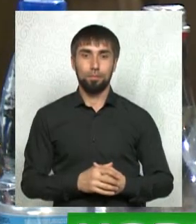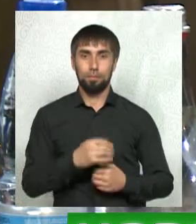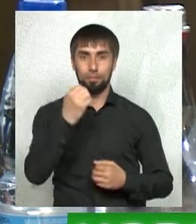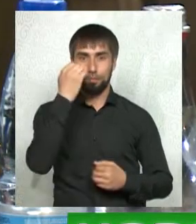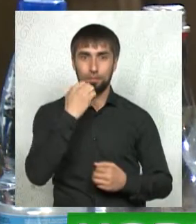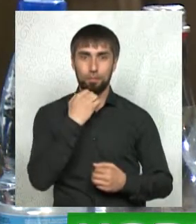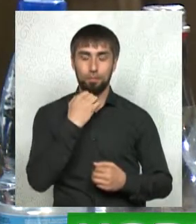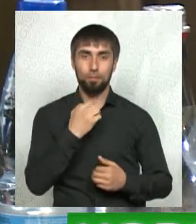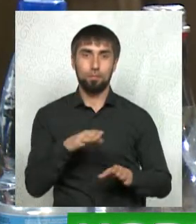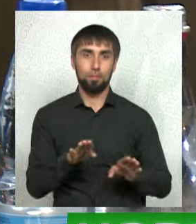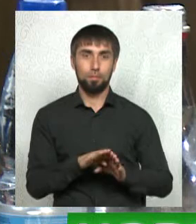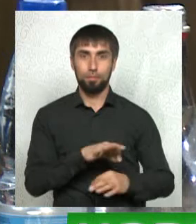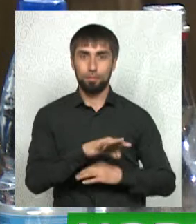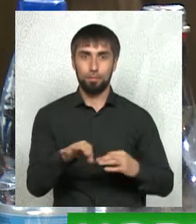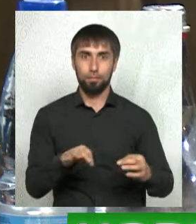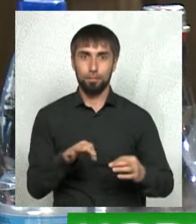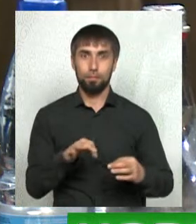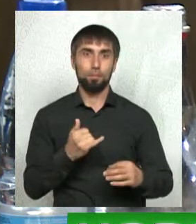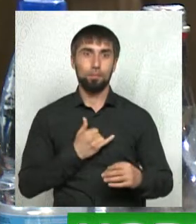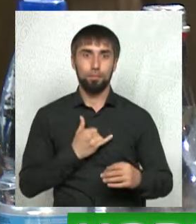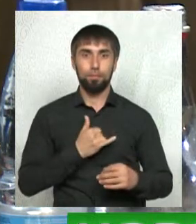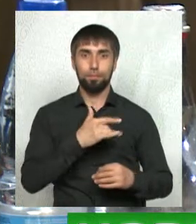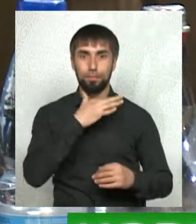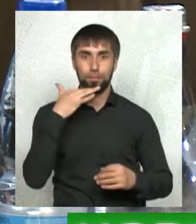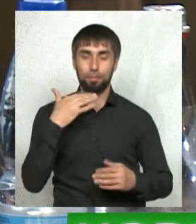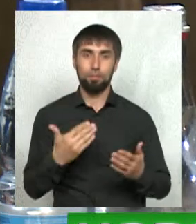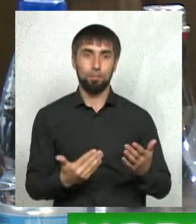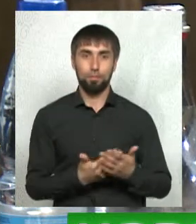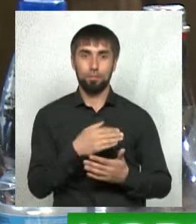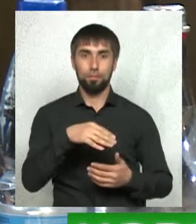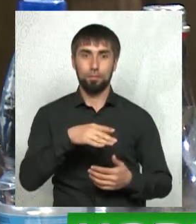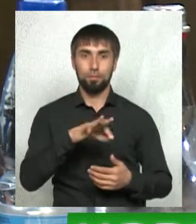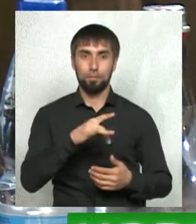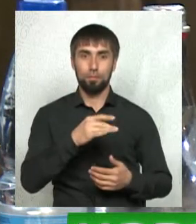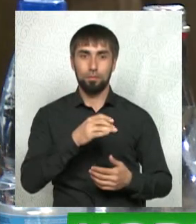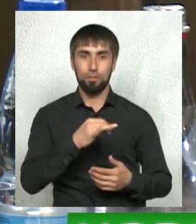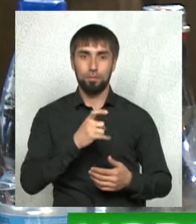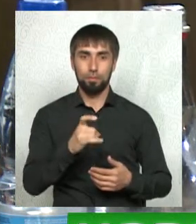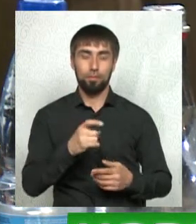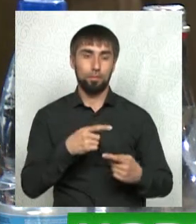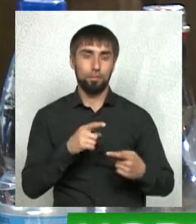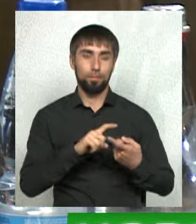Благодаря такому проекту у нас много новых творческих связей,